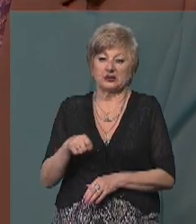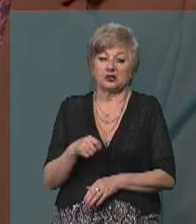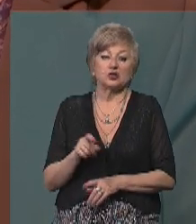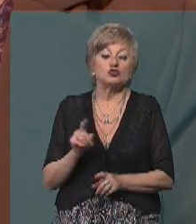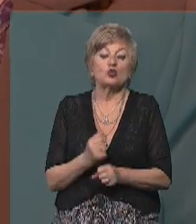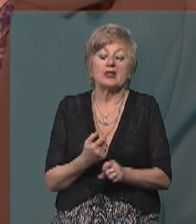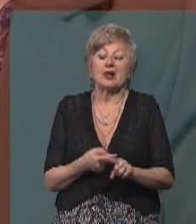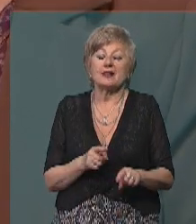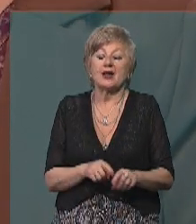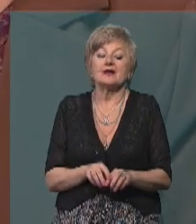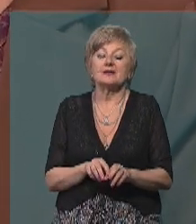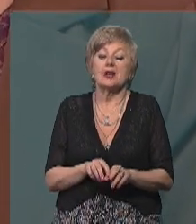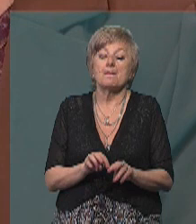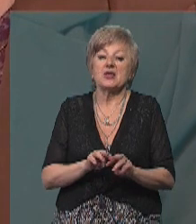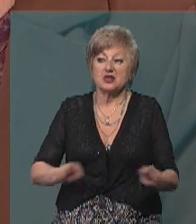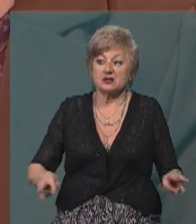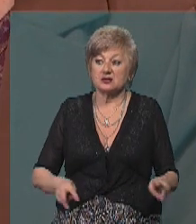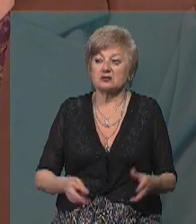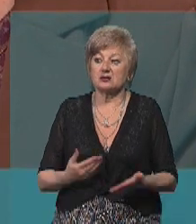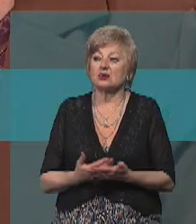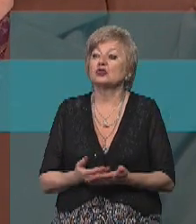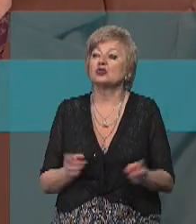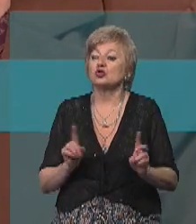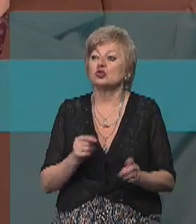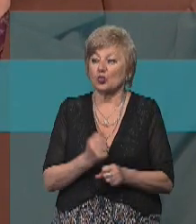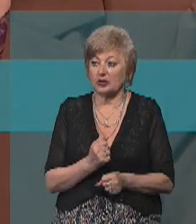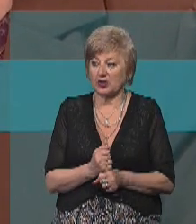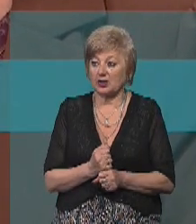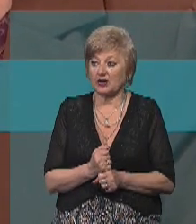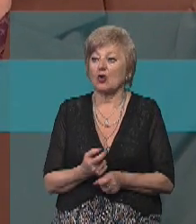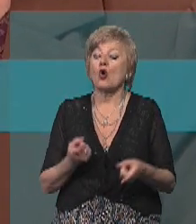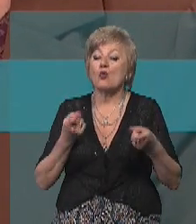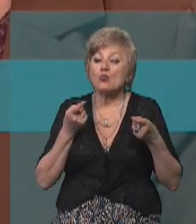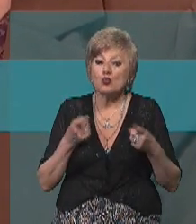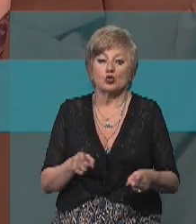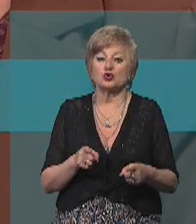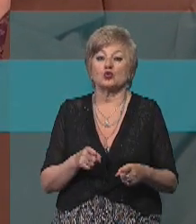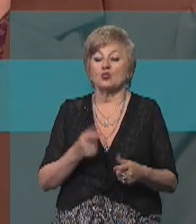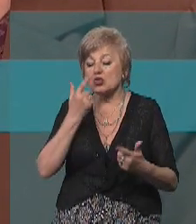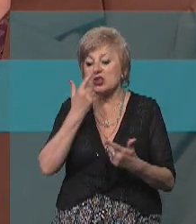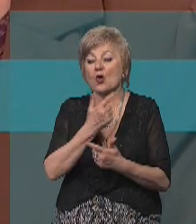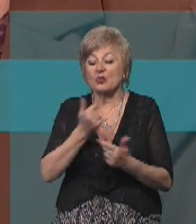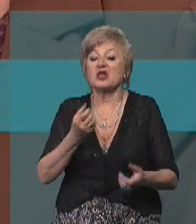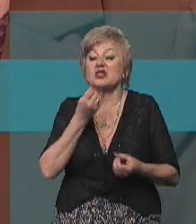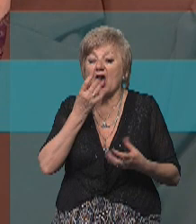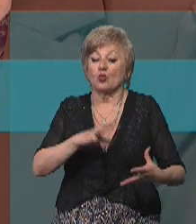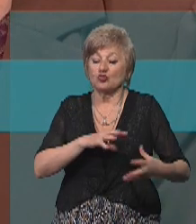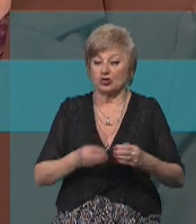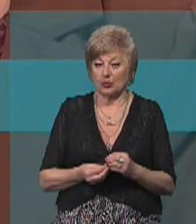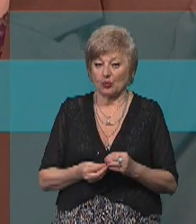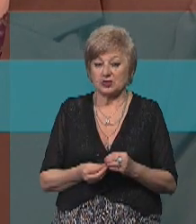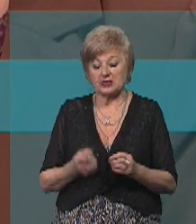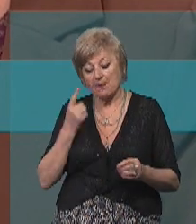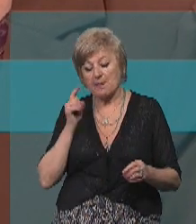це міністерство? Ну, окрім створення фабрики тролі і ботів. От що робило це місце? Чому воно не доносило хороші результати,